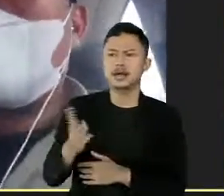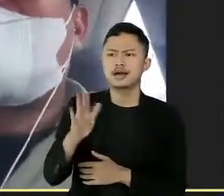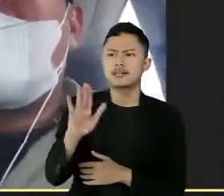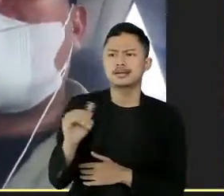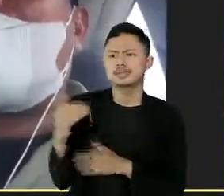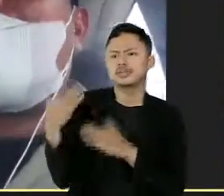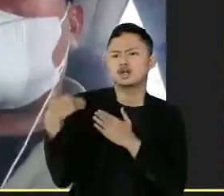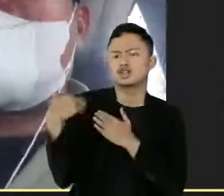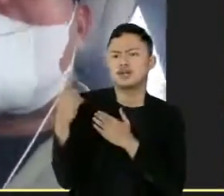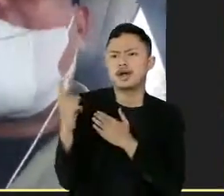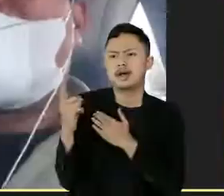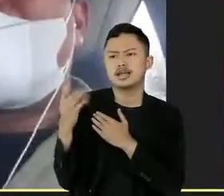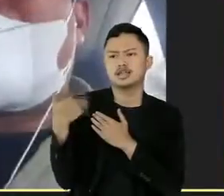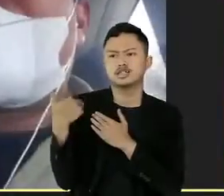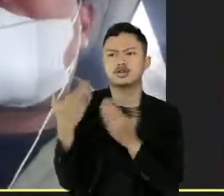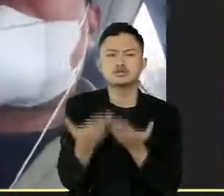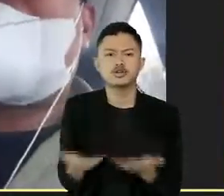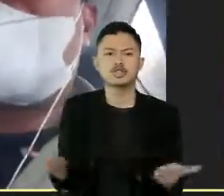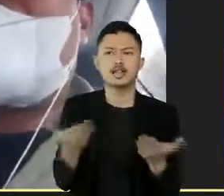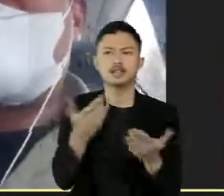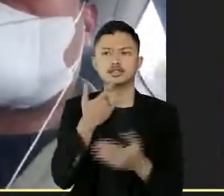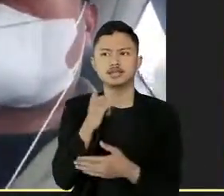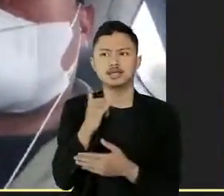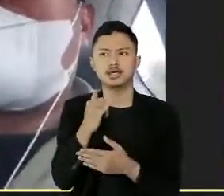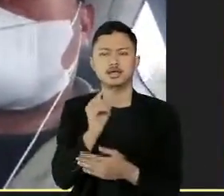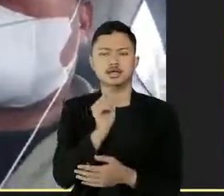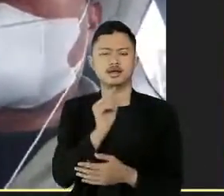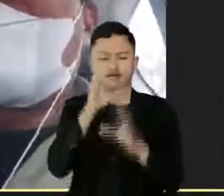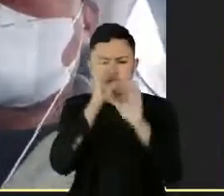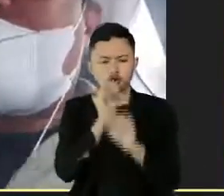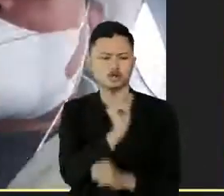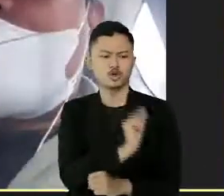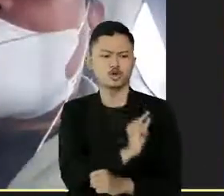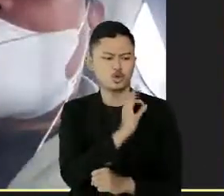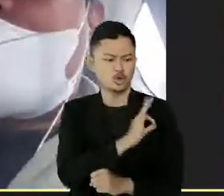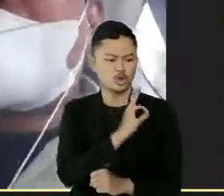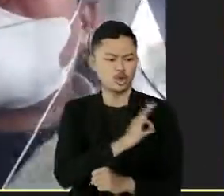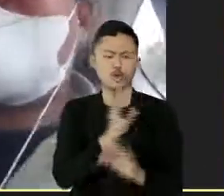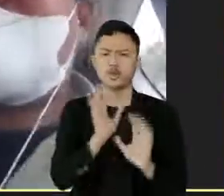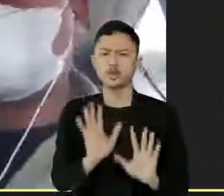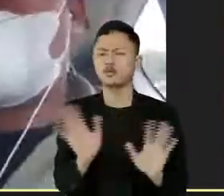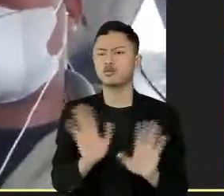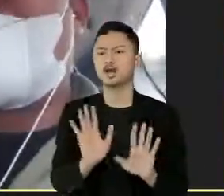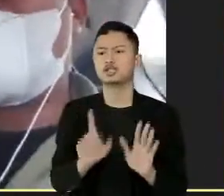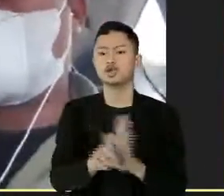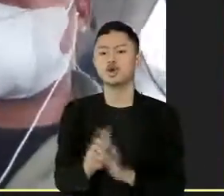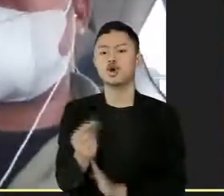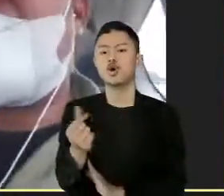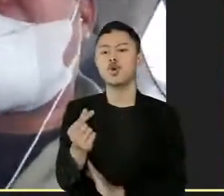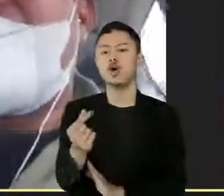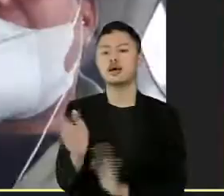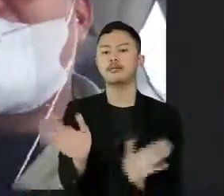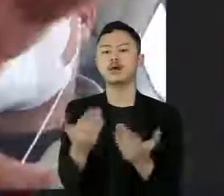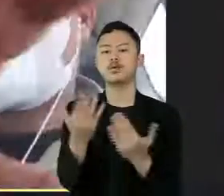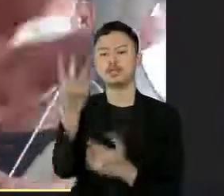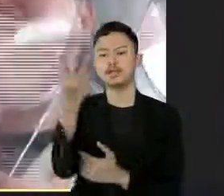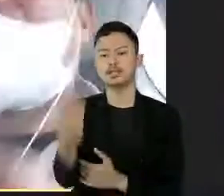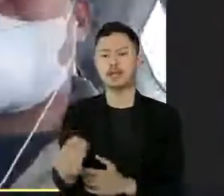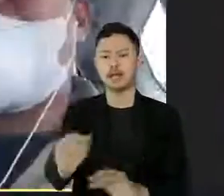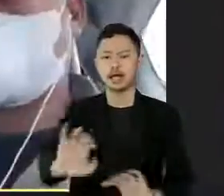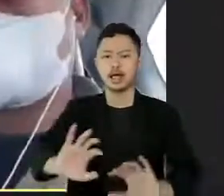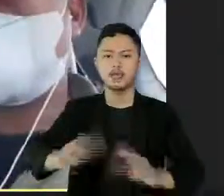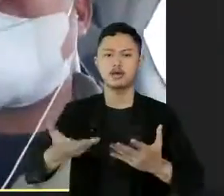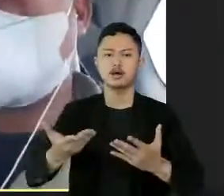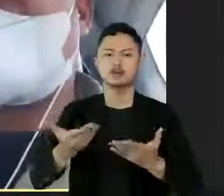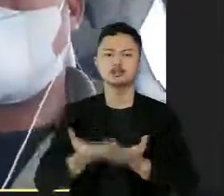masih punya tanggung jawab sosial, tidak hanya sekedar profit oriented. Bagaimana duit ini bisa untuk membangun desa? Okay.